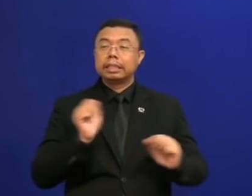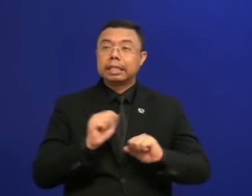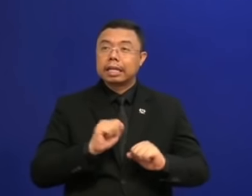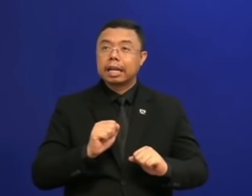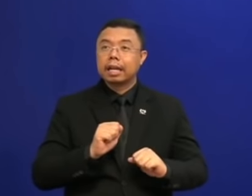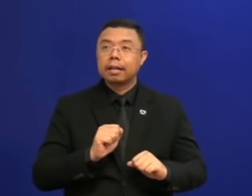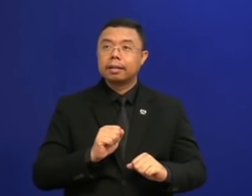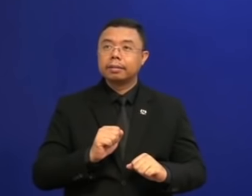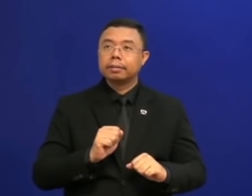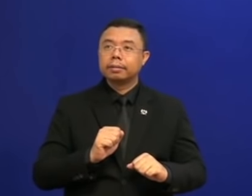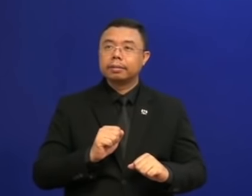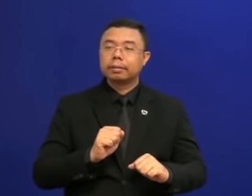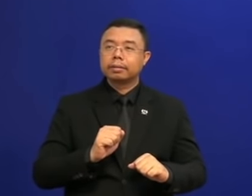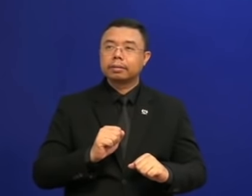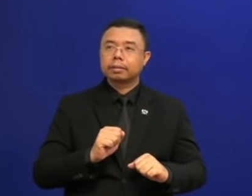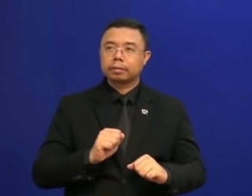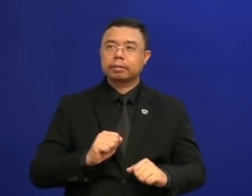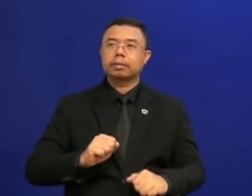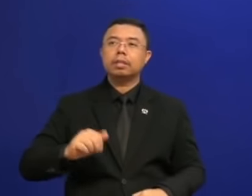segera